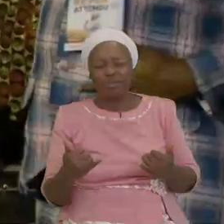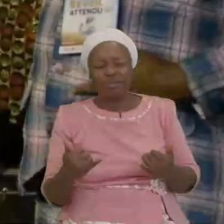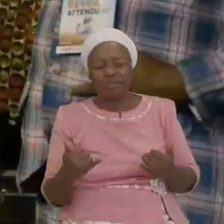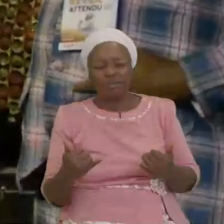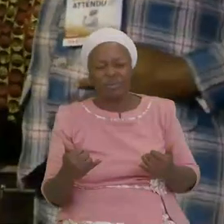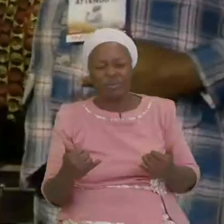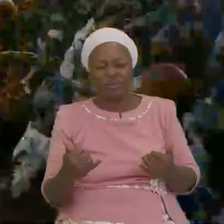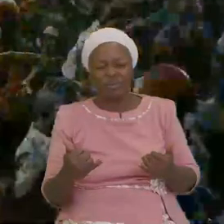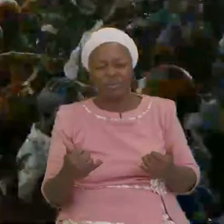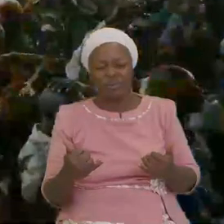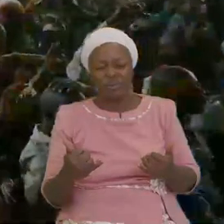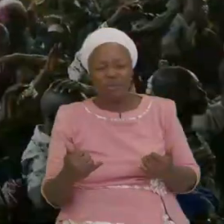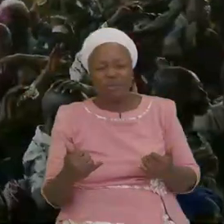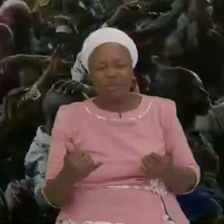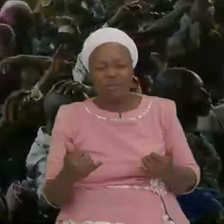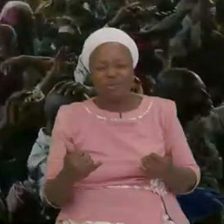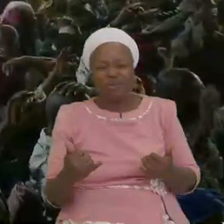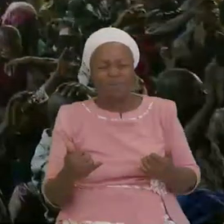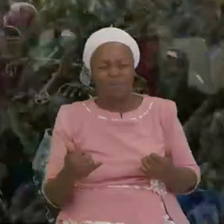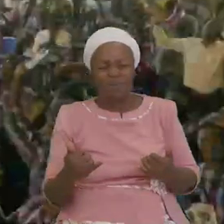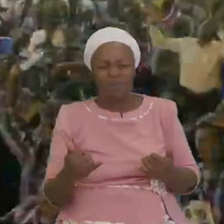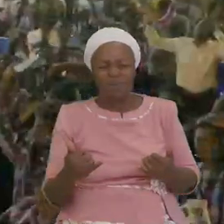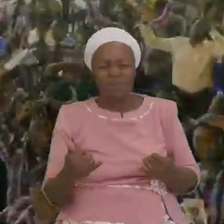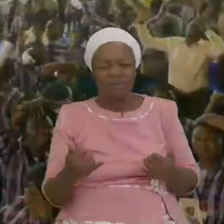y ait la guérison maintenant.